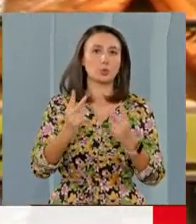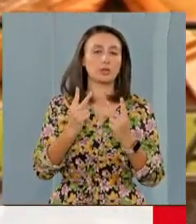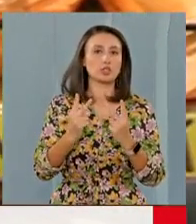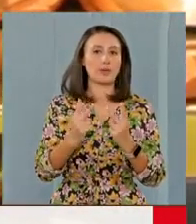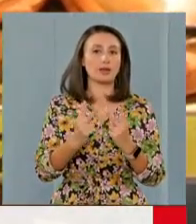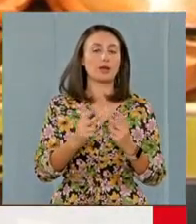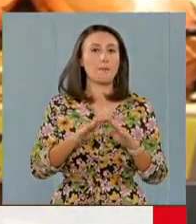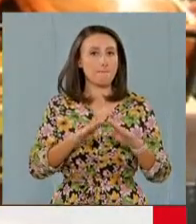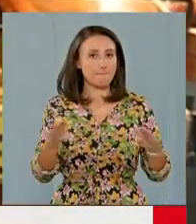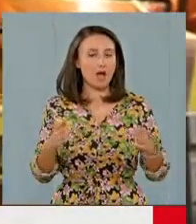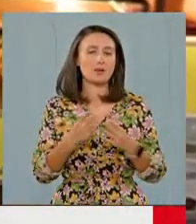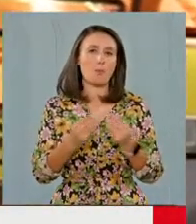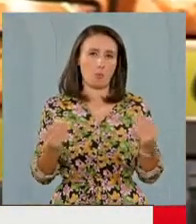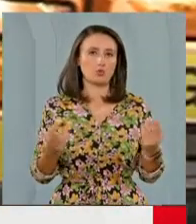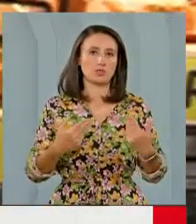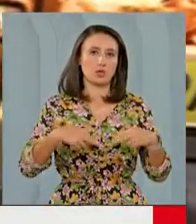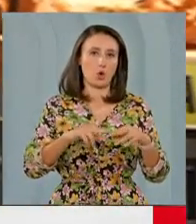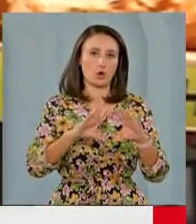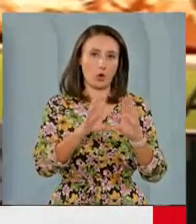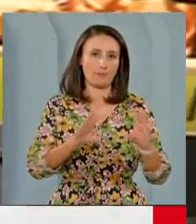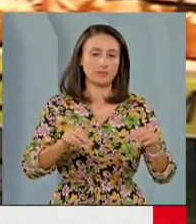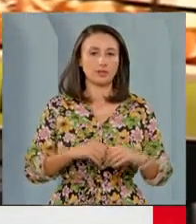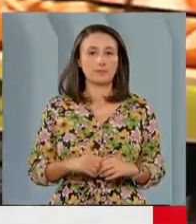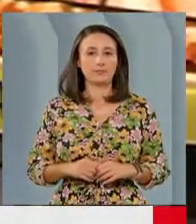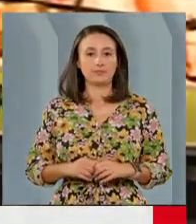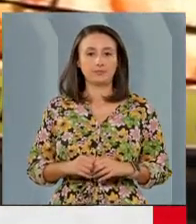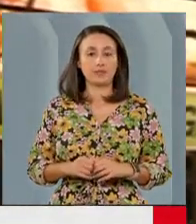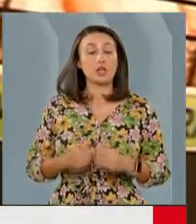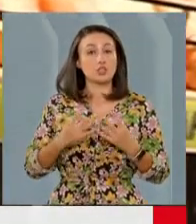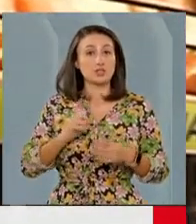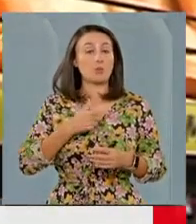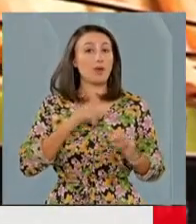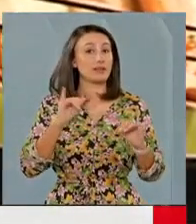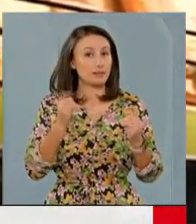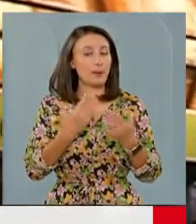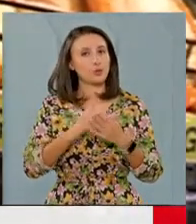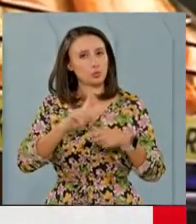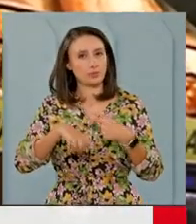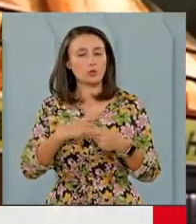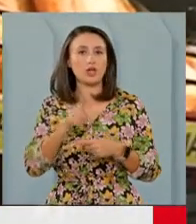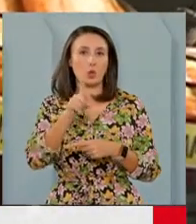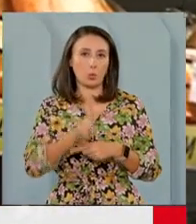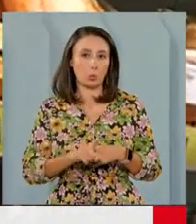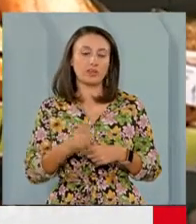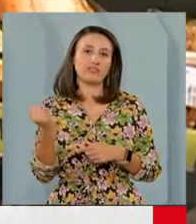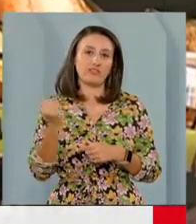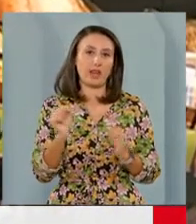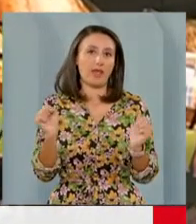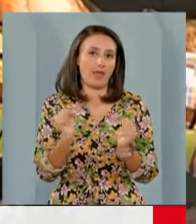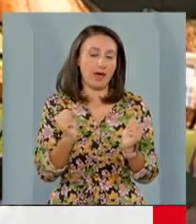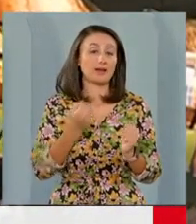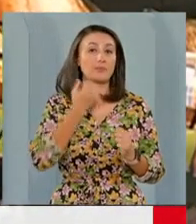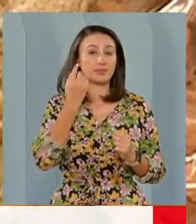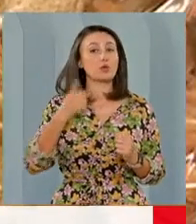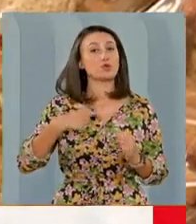din de pe masa multora dintre români Ce se poate întâmpla pentru următoarele luni Mai ales că vine și iarna